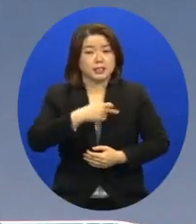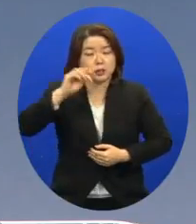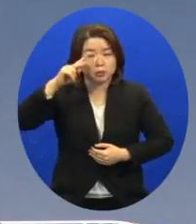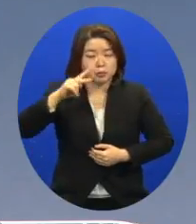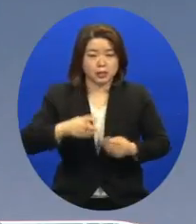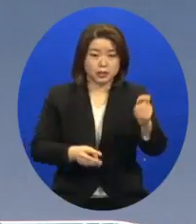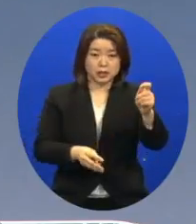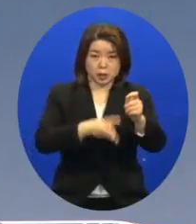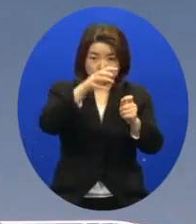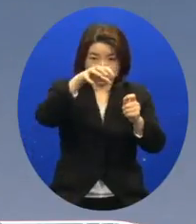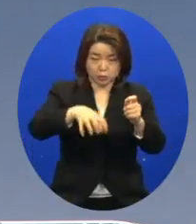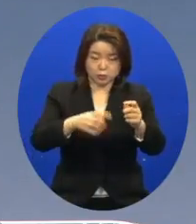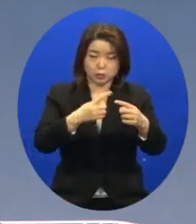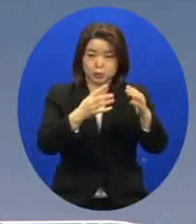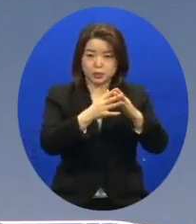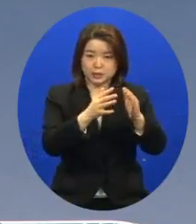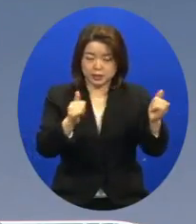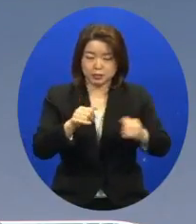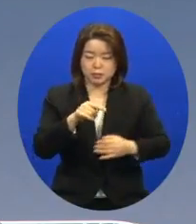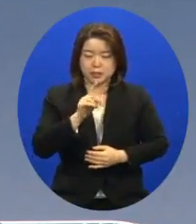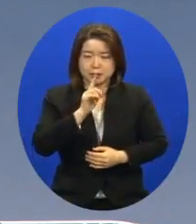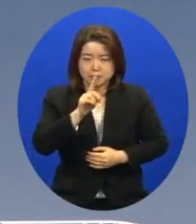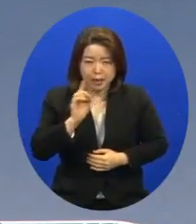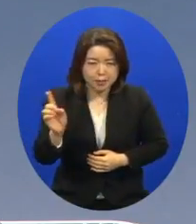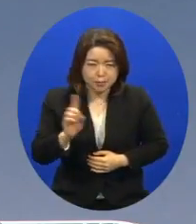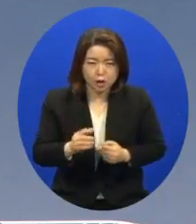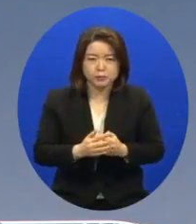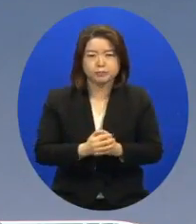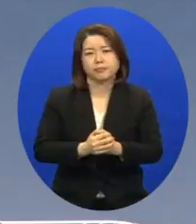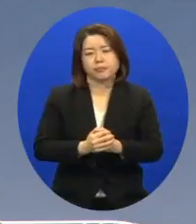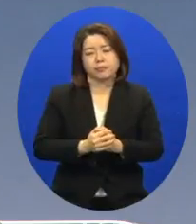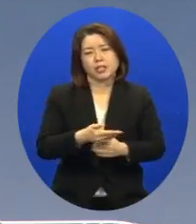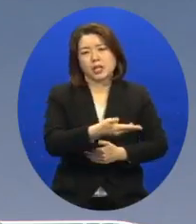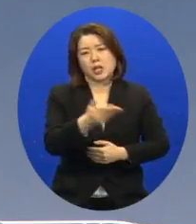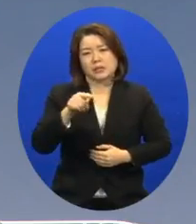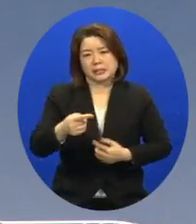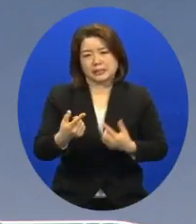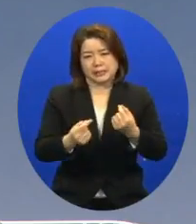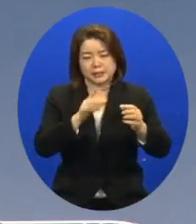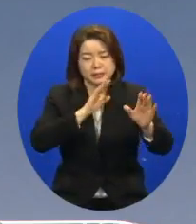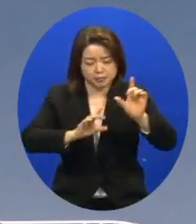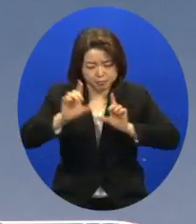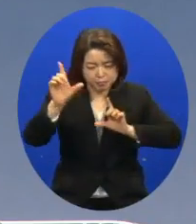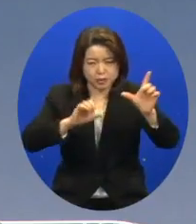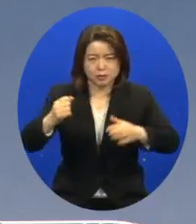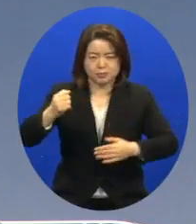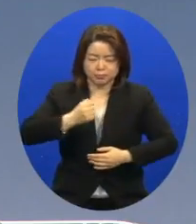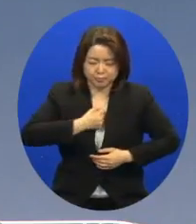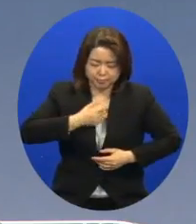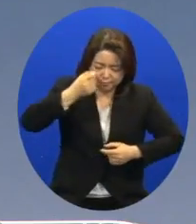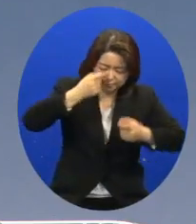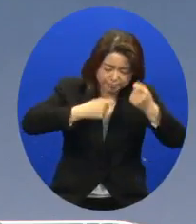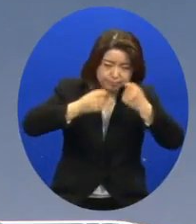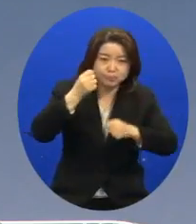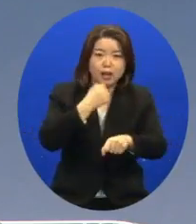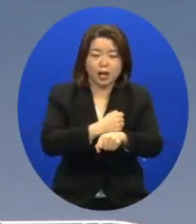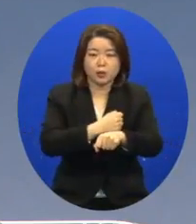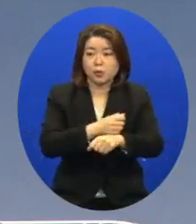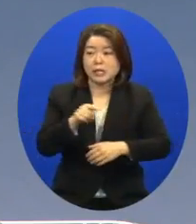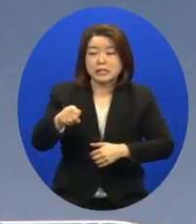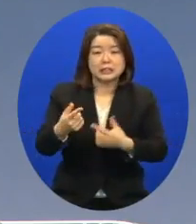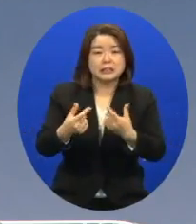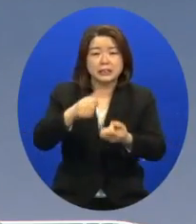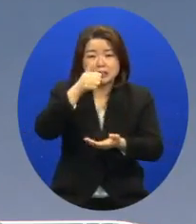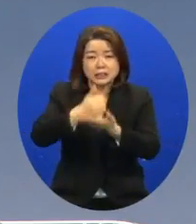이렇게 말합니다 이 절에서 여러분은 그러한 현상을 통탄 하고 그러한 일을 저지른 자를